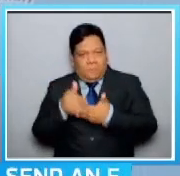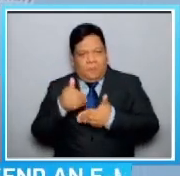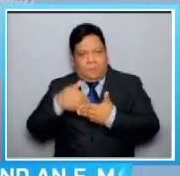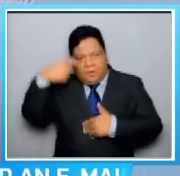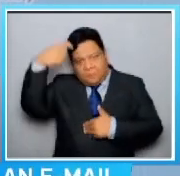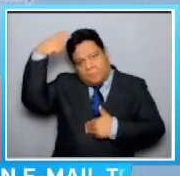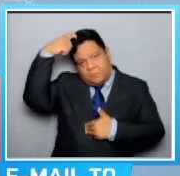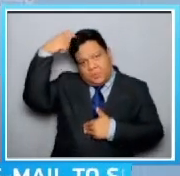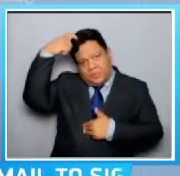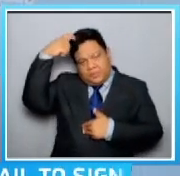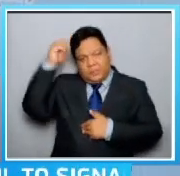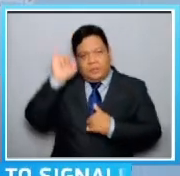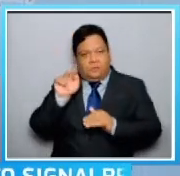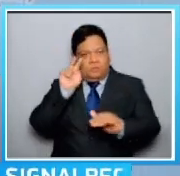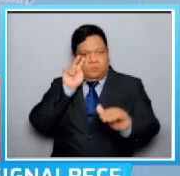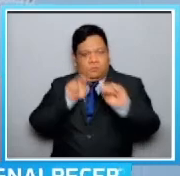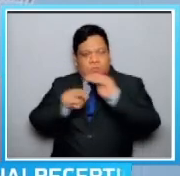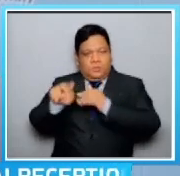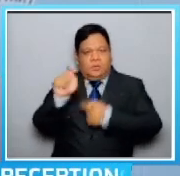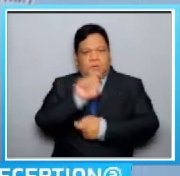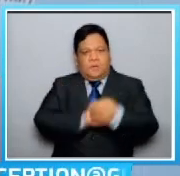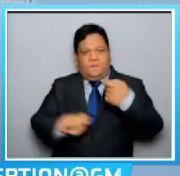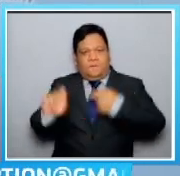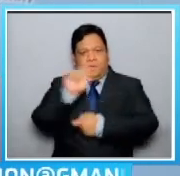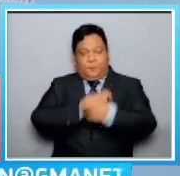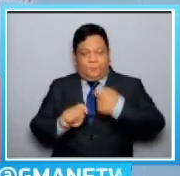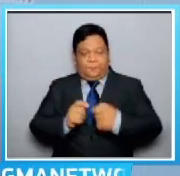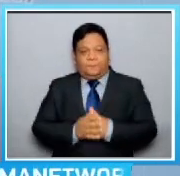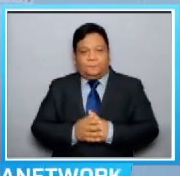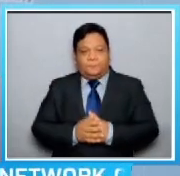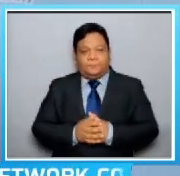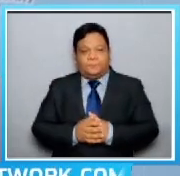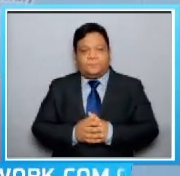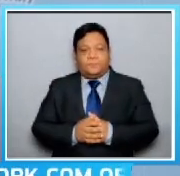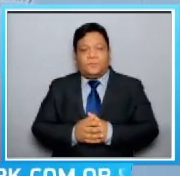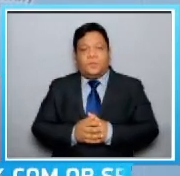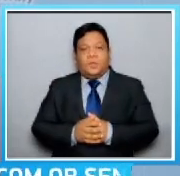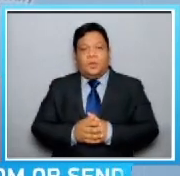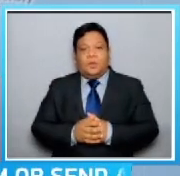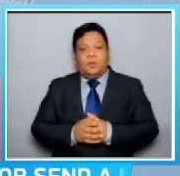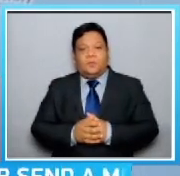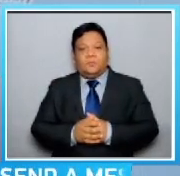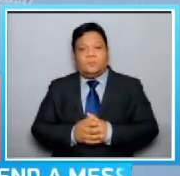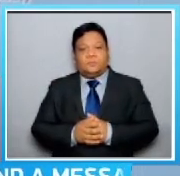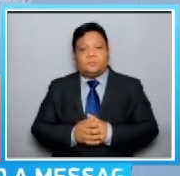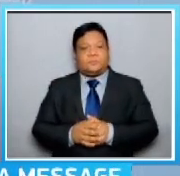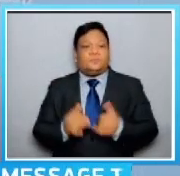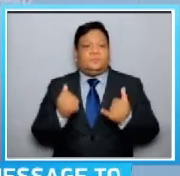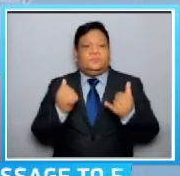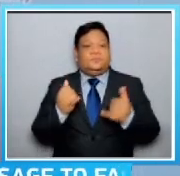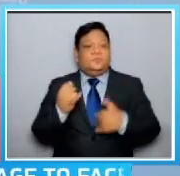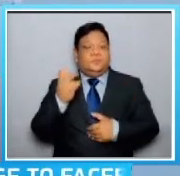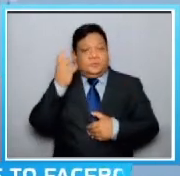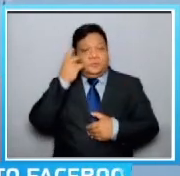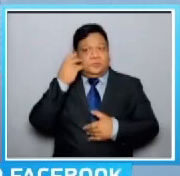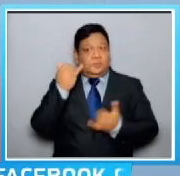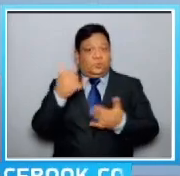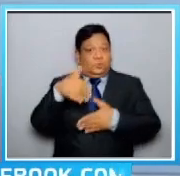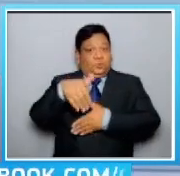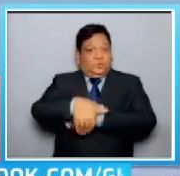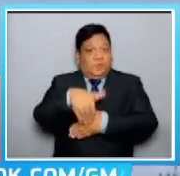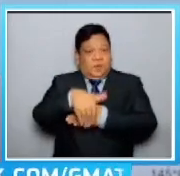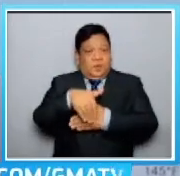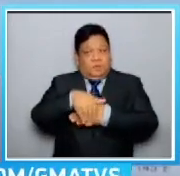na papasok ng ating area of responsibility. So, on that track, no, so nakikita natin no, by tonight then, it will be named